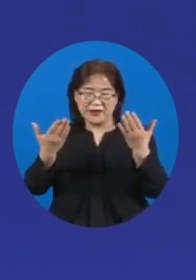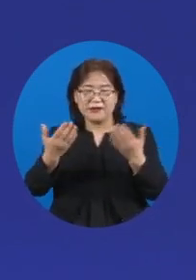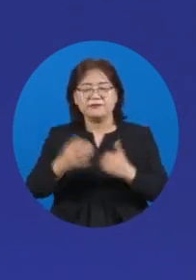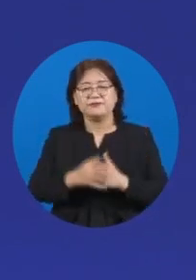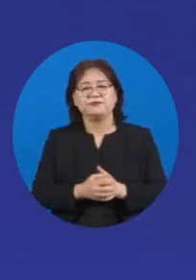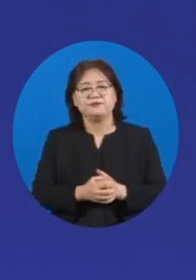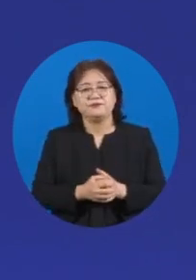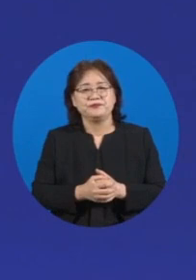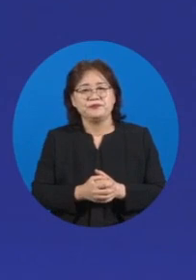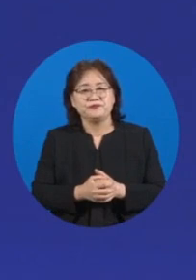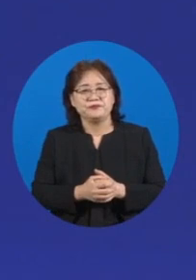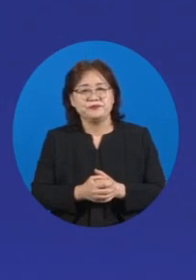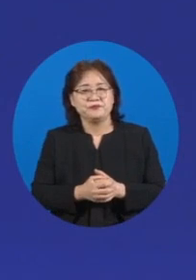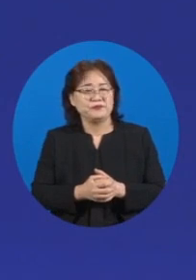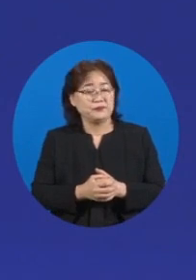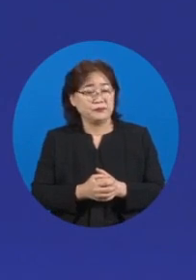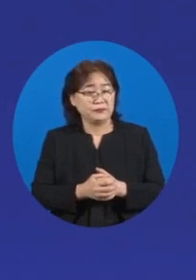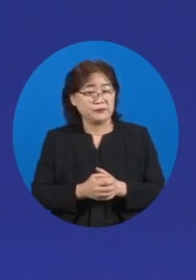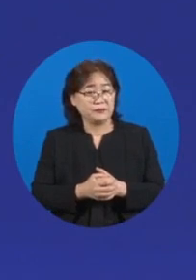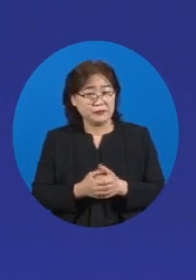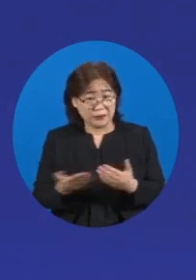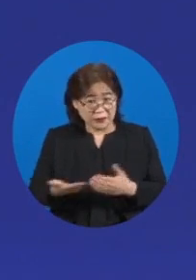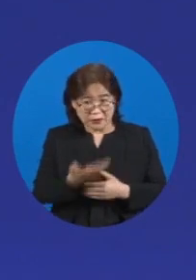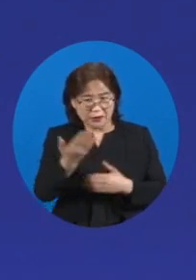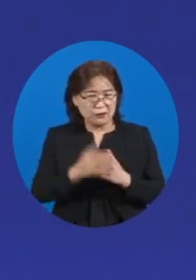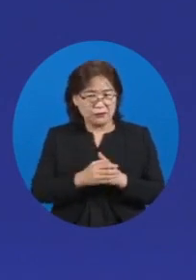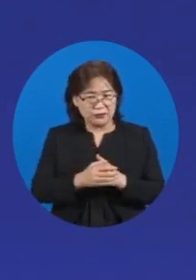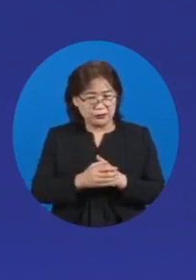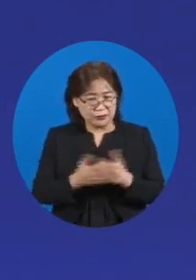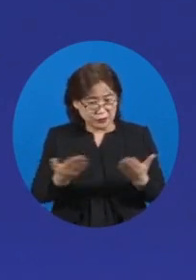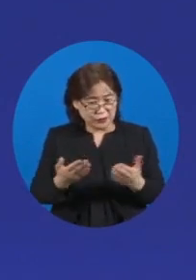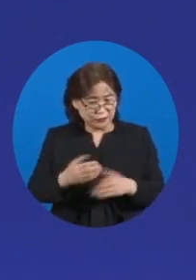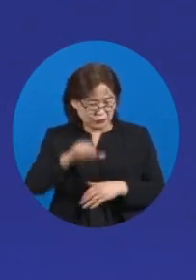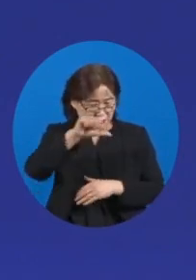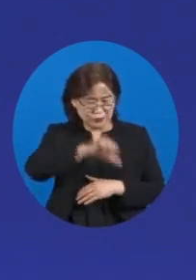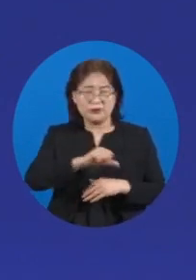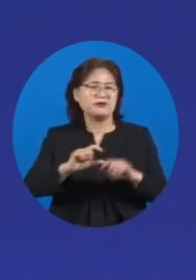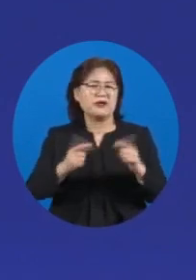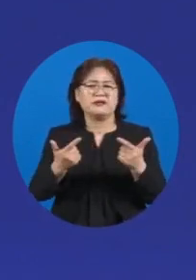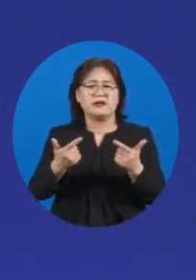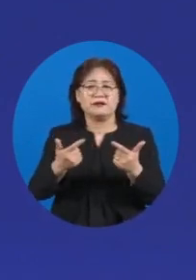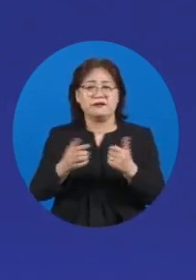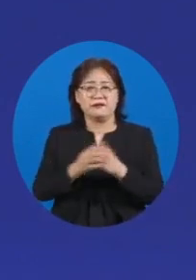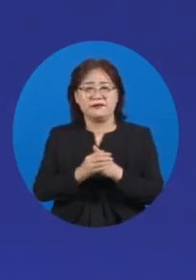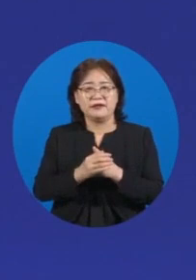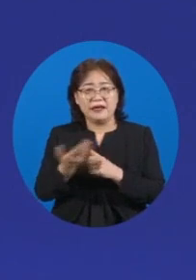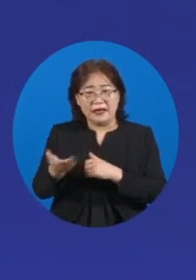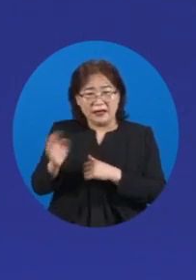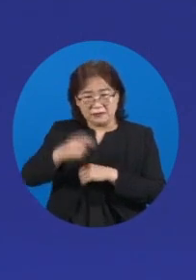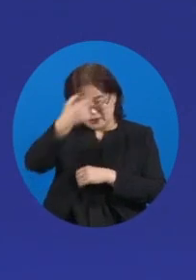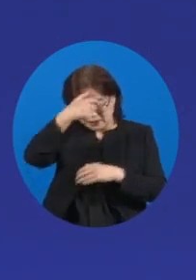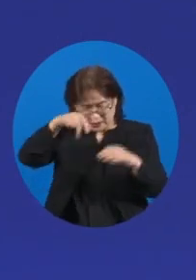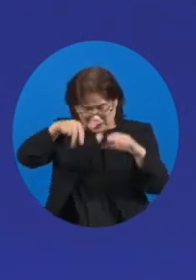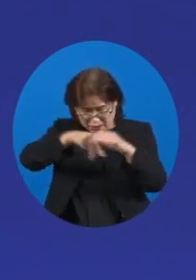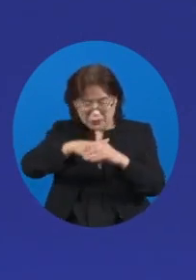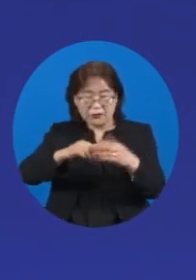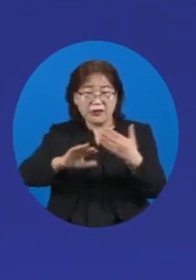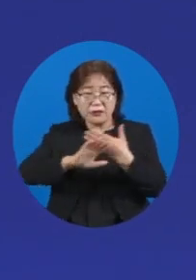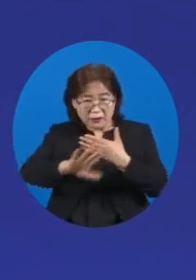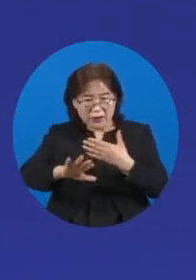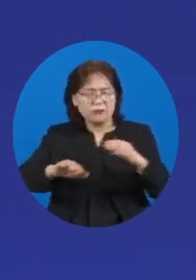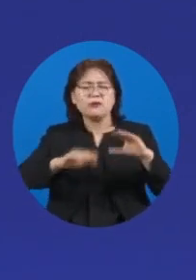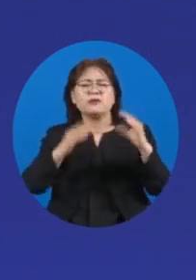예 여러분 노동은 저주가 아닙니다 노동을 신성한 것입니다 그러나 기독교를 제외한 모든 문화권에서